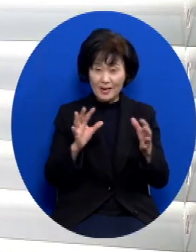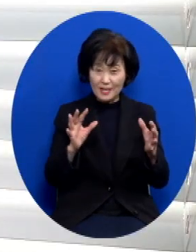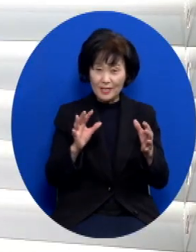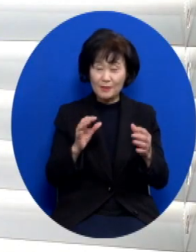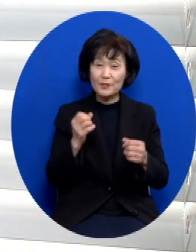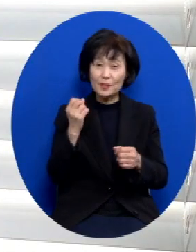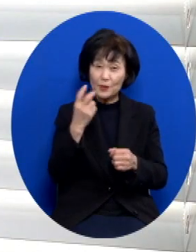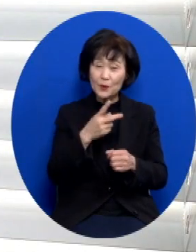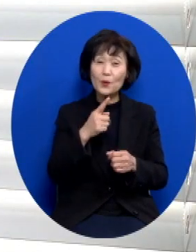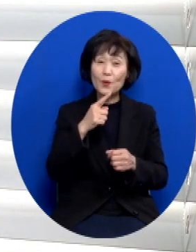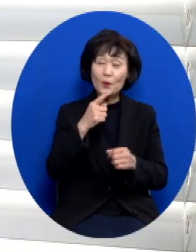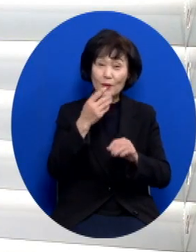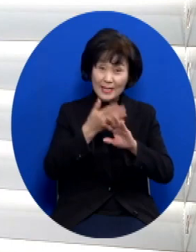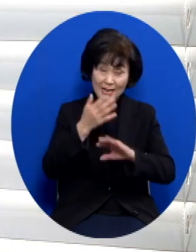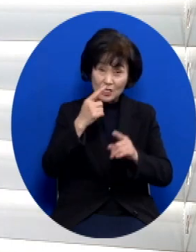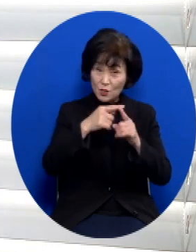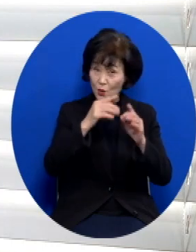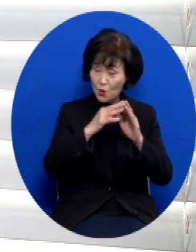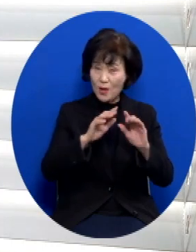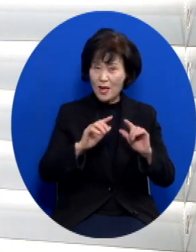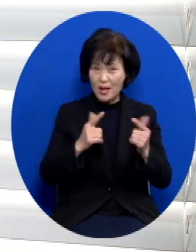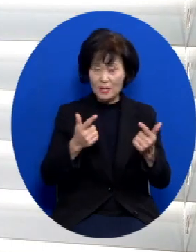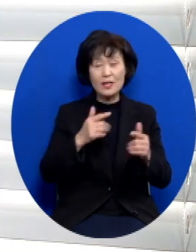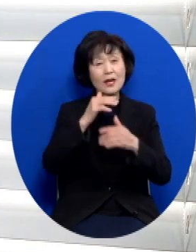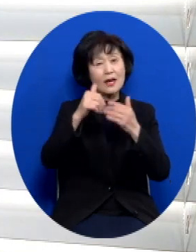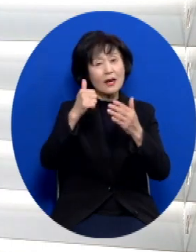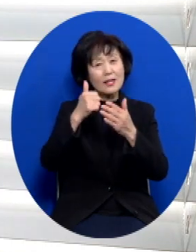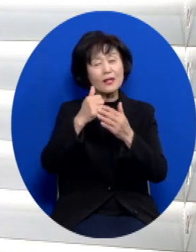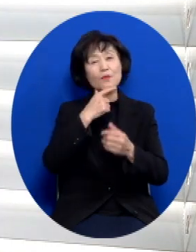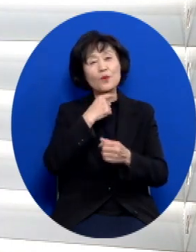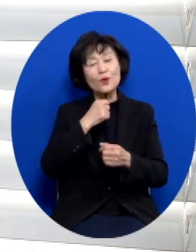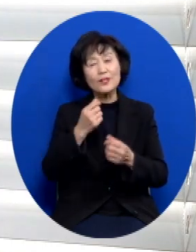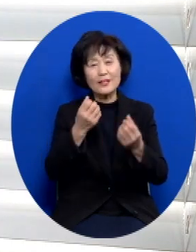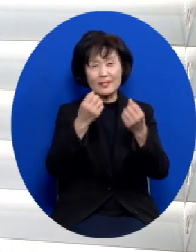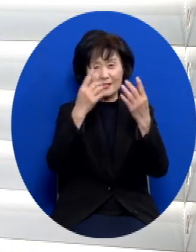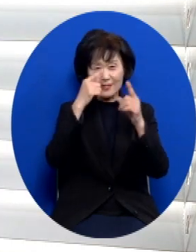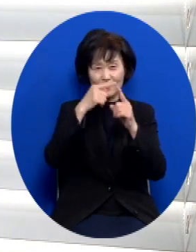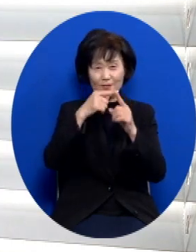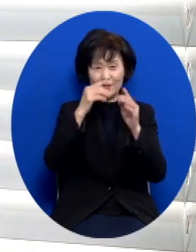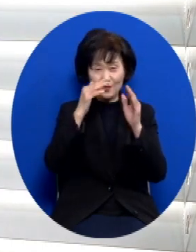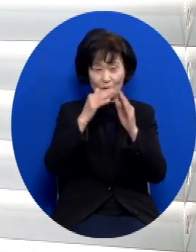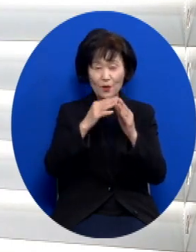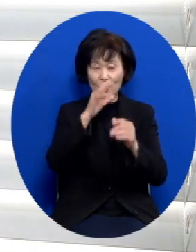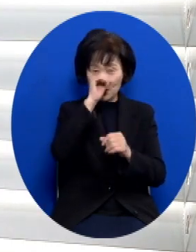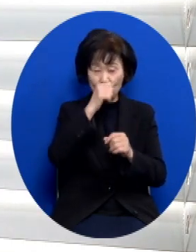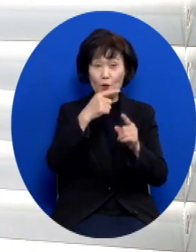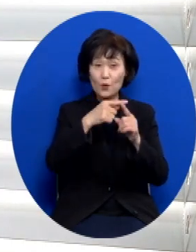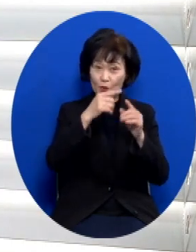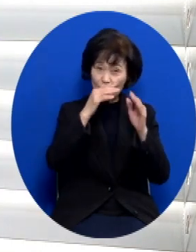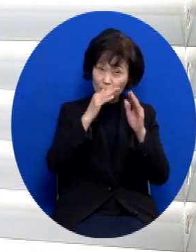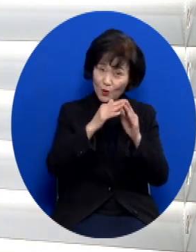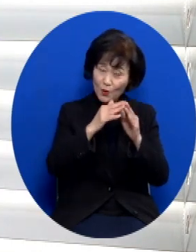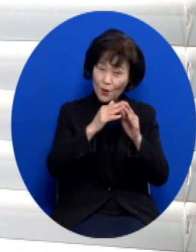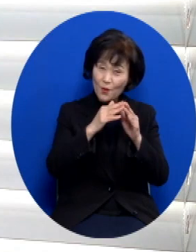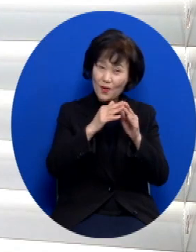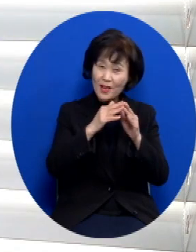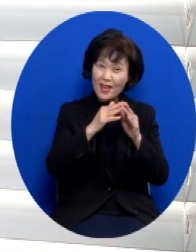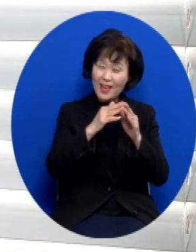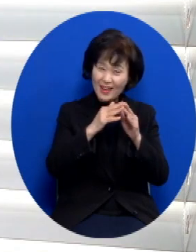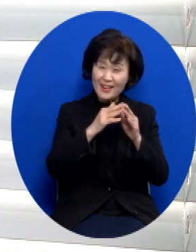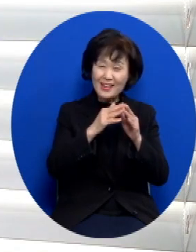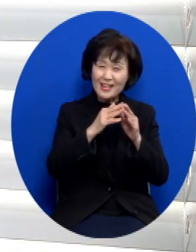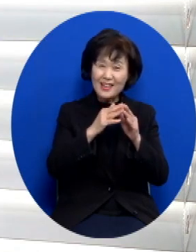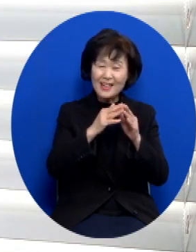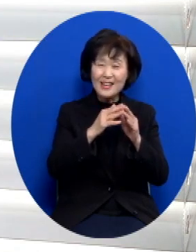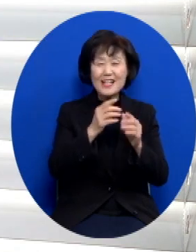하나의 교회가 아니라 정말 하나님이 원하시는 새로운 교회, 좋은 교회를 하나 규모가